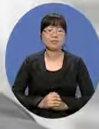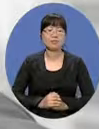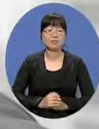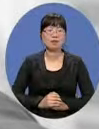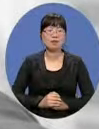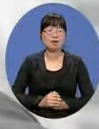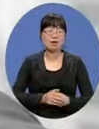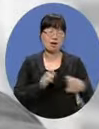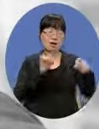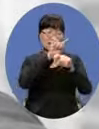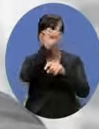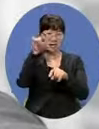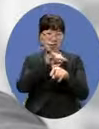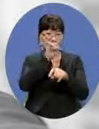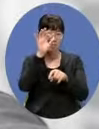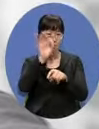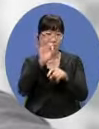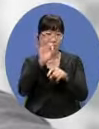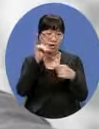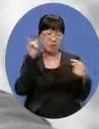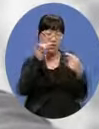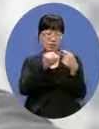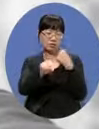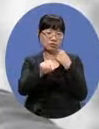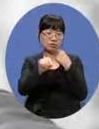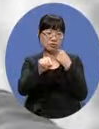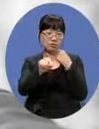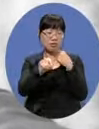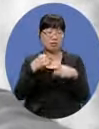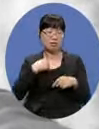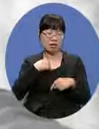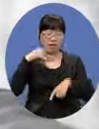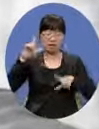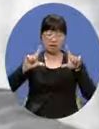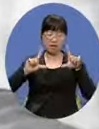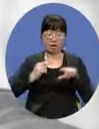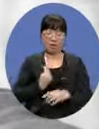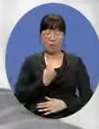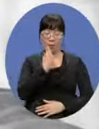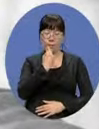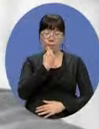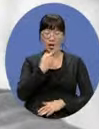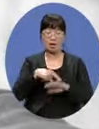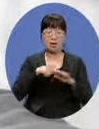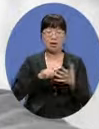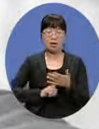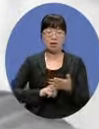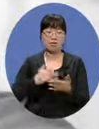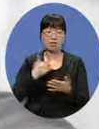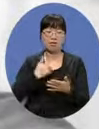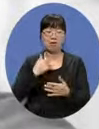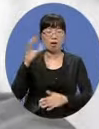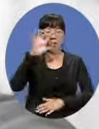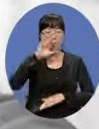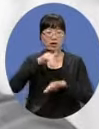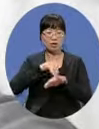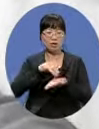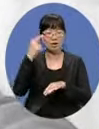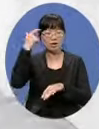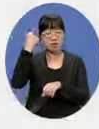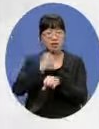관역을 보면 오히려 관역을 맞추지 못한다. 내 자세, 호흡, 마음이 내가 훈련하고